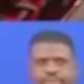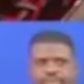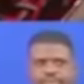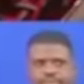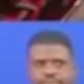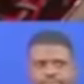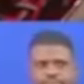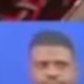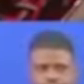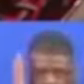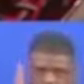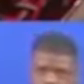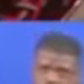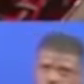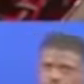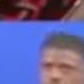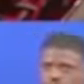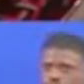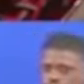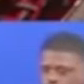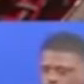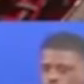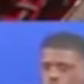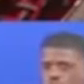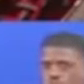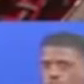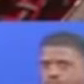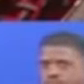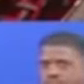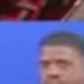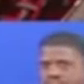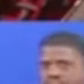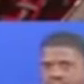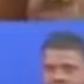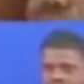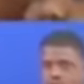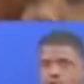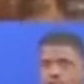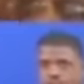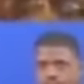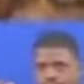Mheshimiwa Tobias Andengenya, Commissioner Mstaafu, Kigoma.